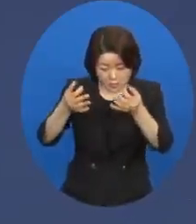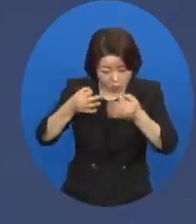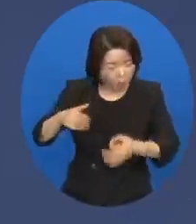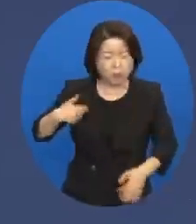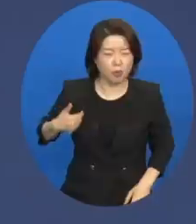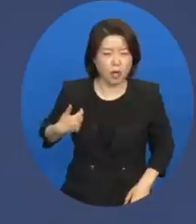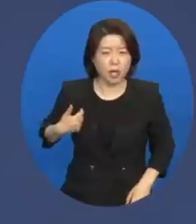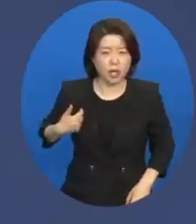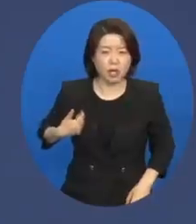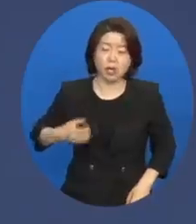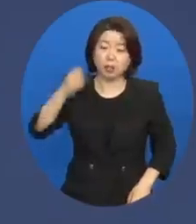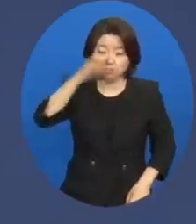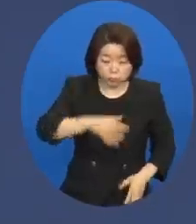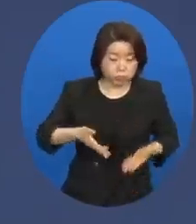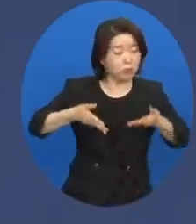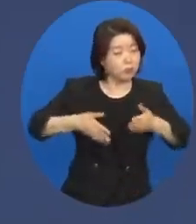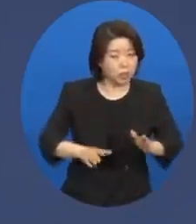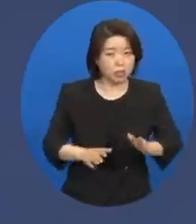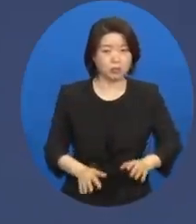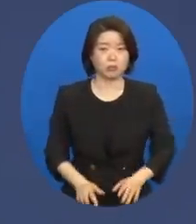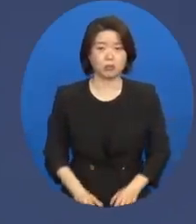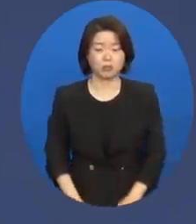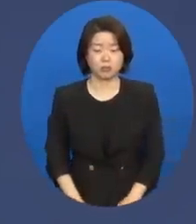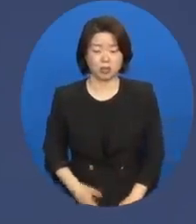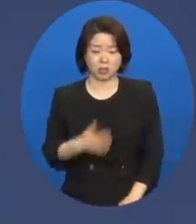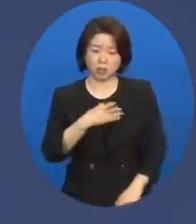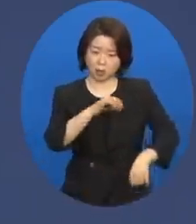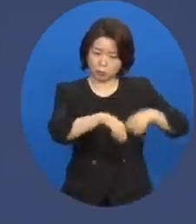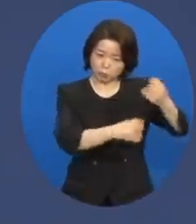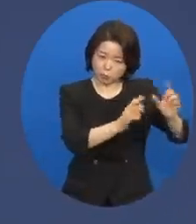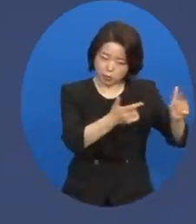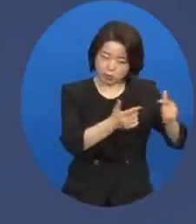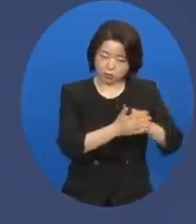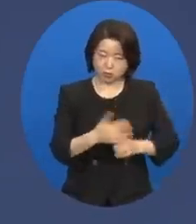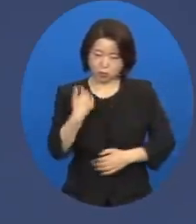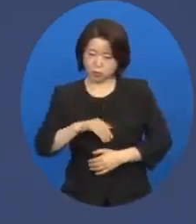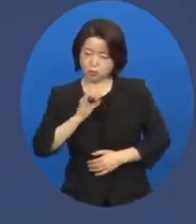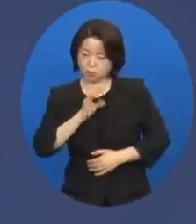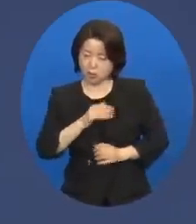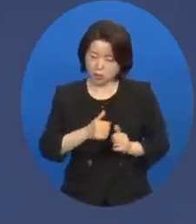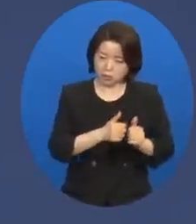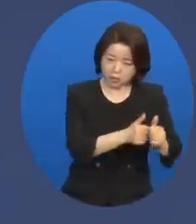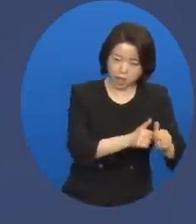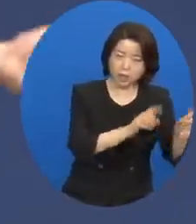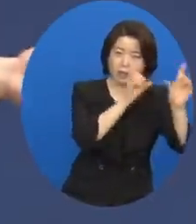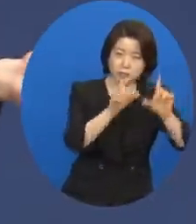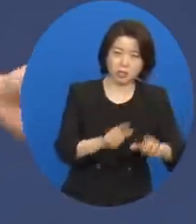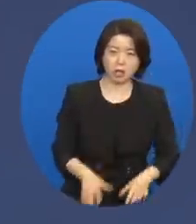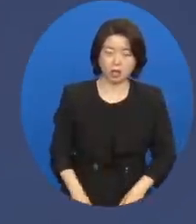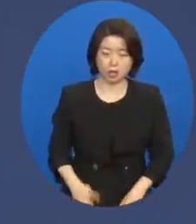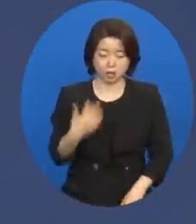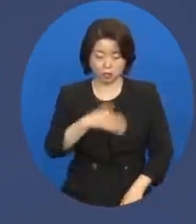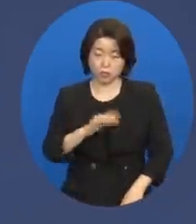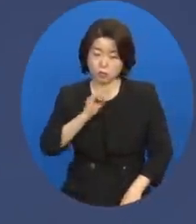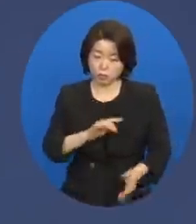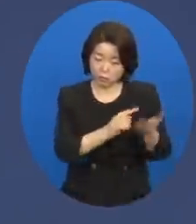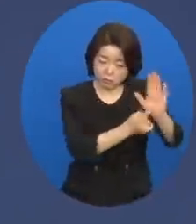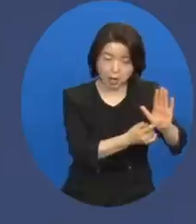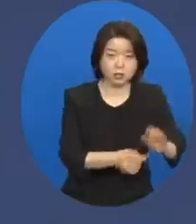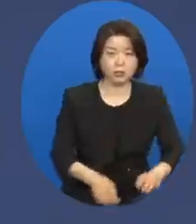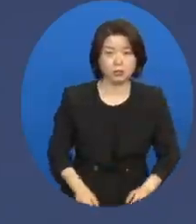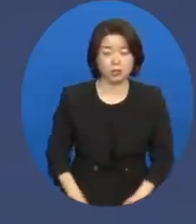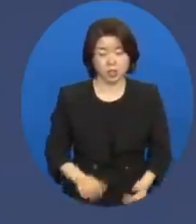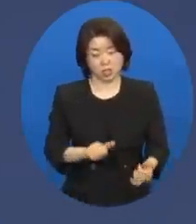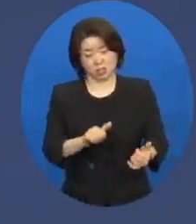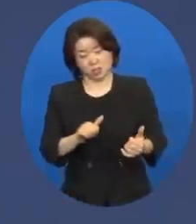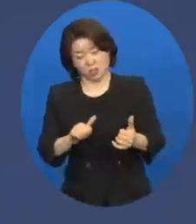그냥 태어나서, 분명 짐승은 아닌데 꼭 육적으로만 살아가, 육체로만 반응을 해. 그러니까 죽었다